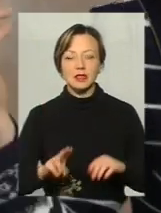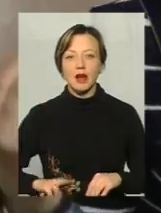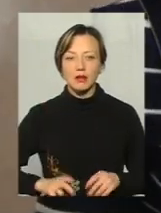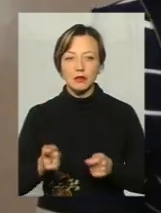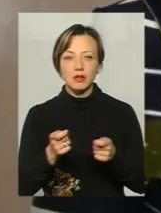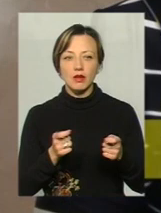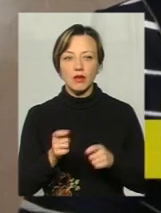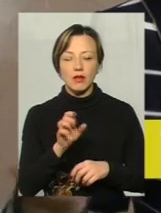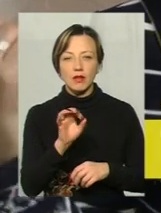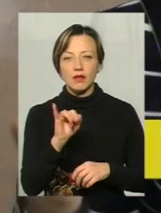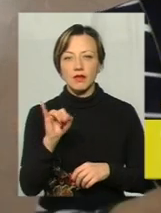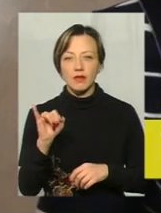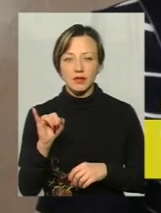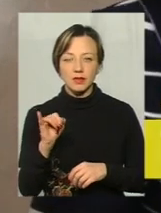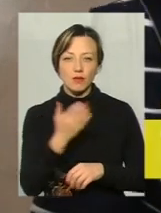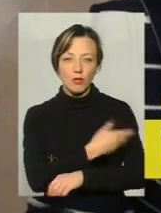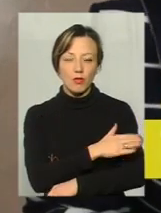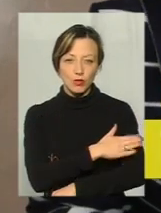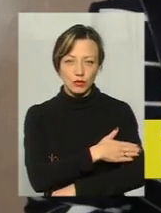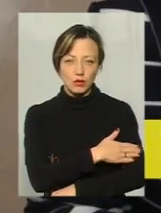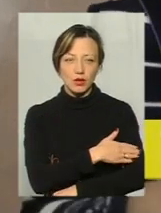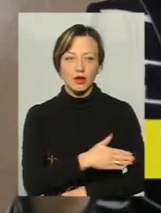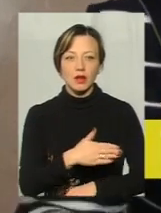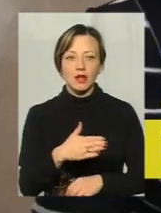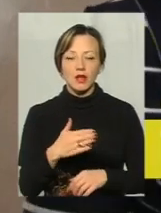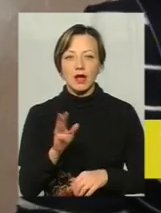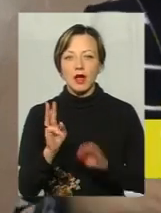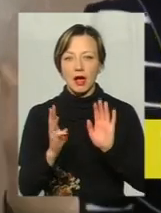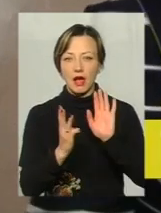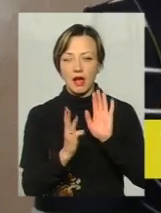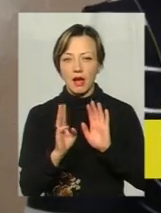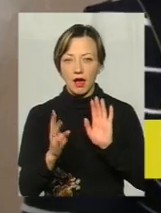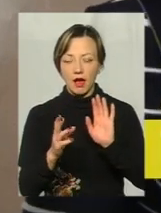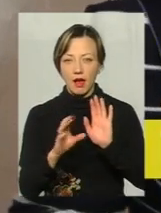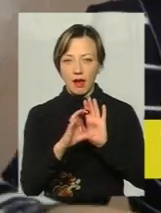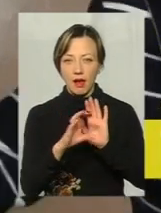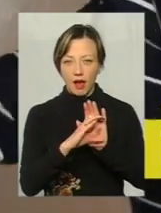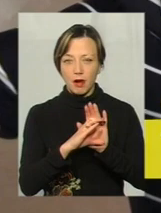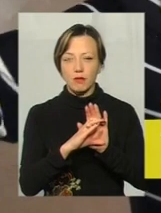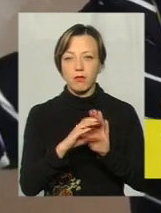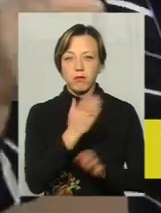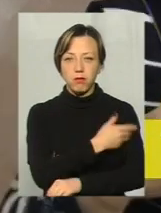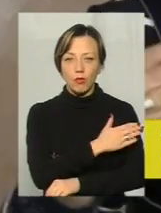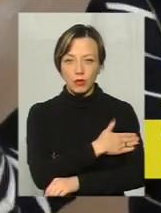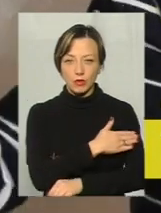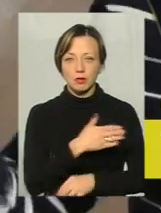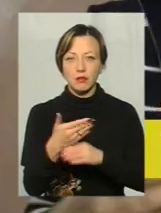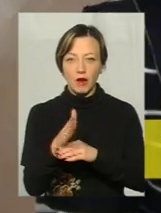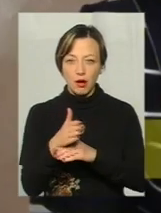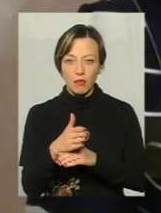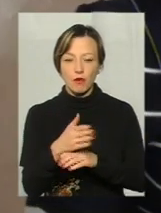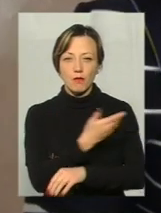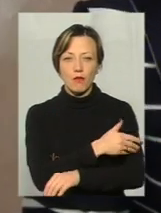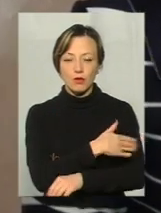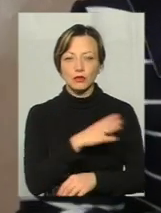департаменту Олегом Івановичем Фасолею в Польщу, то герб Польщі, прапор Польщі був зроблений гуртківцями.